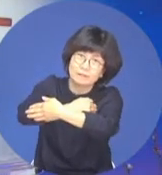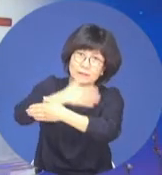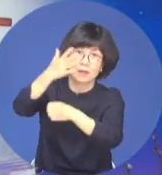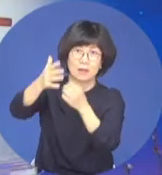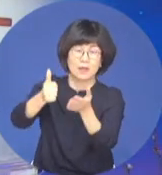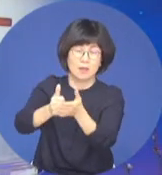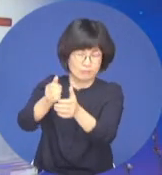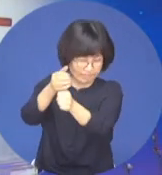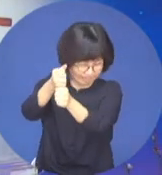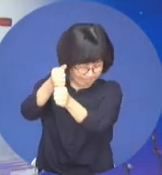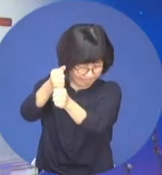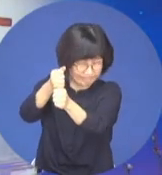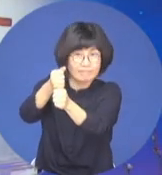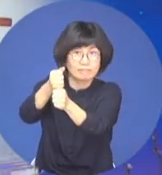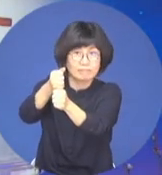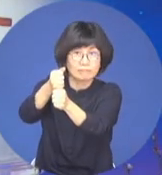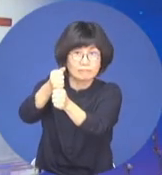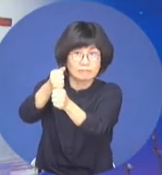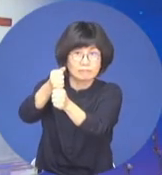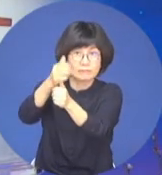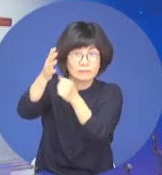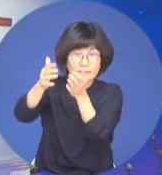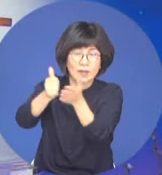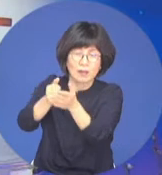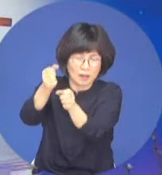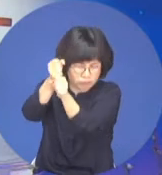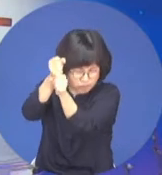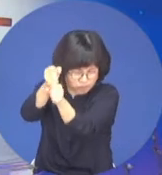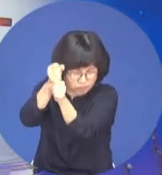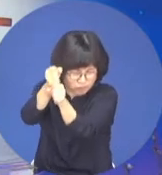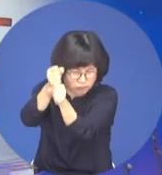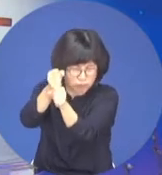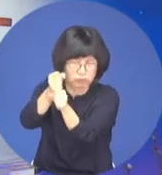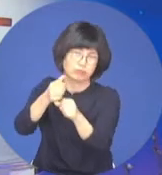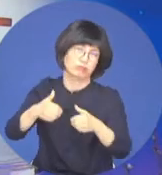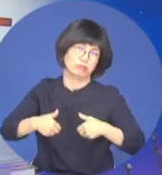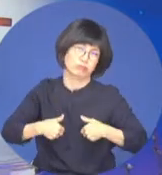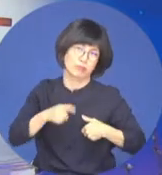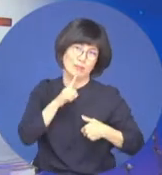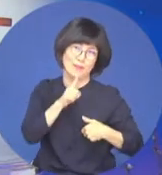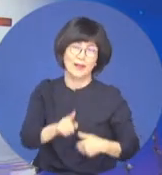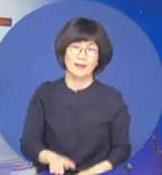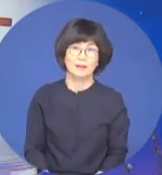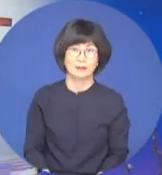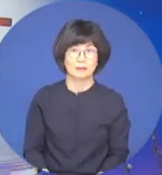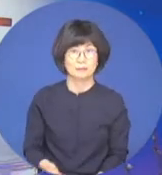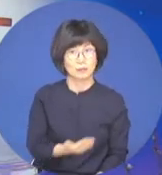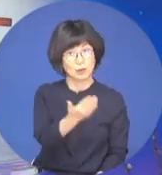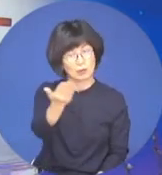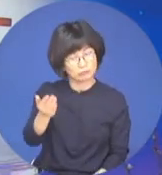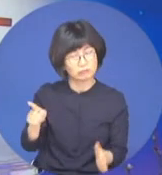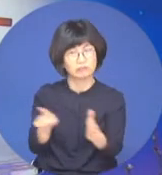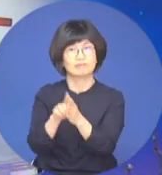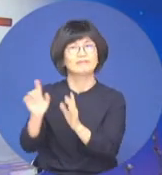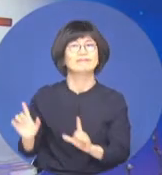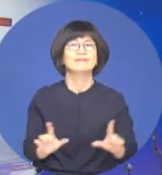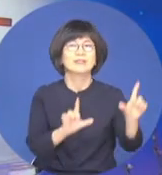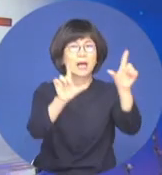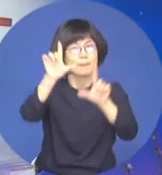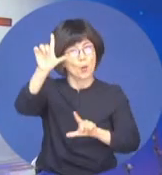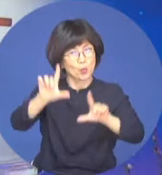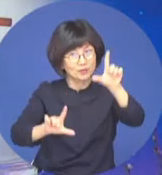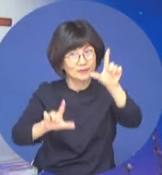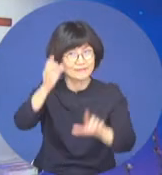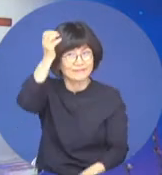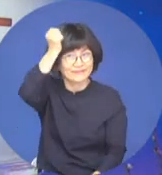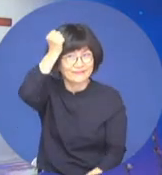말고 하나님을 붙들고 하나님께 매달려 살아라. 여러분 이것이 믿음의 삶임을 기억하시기 바랍니다.